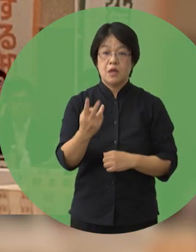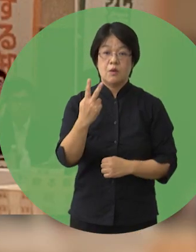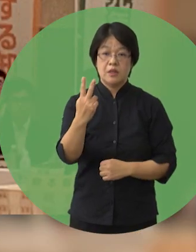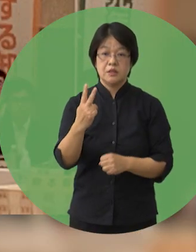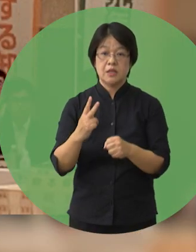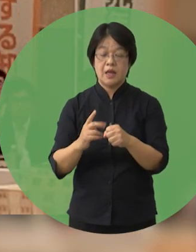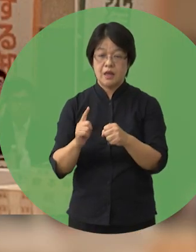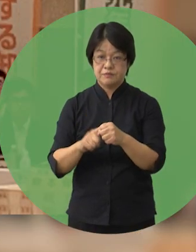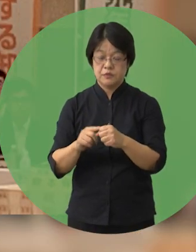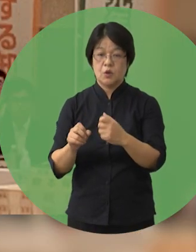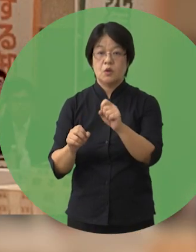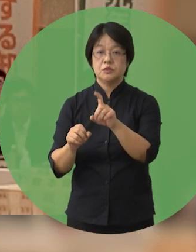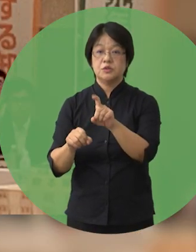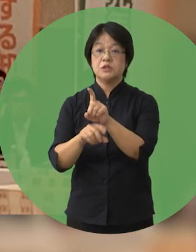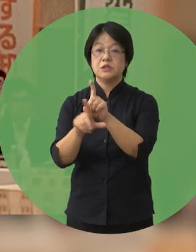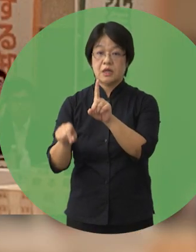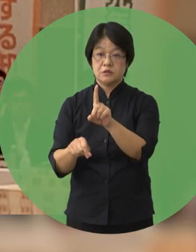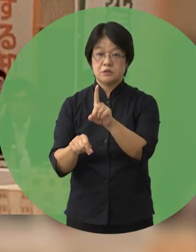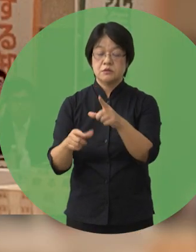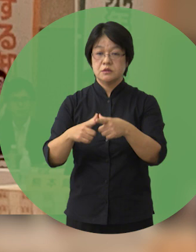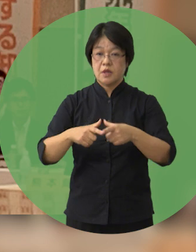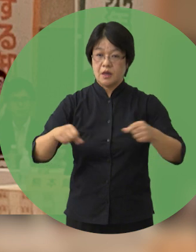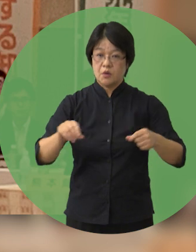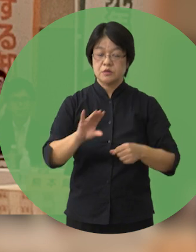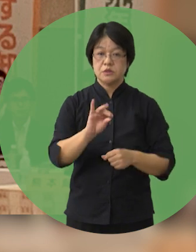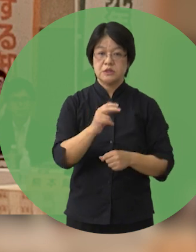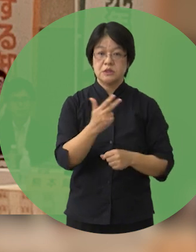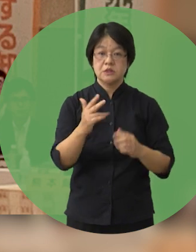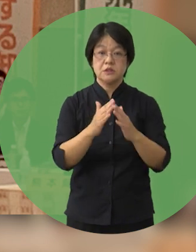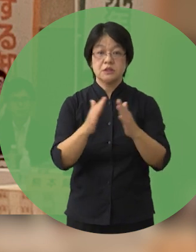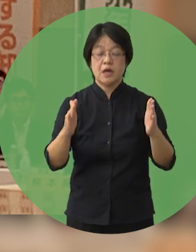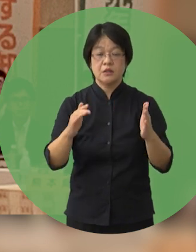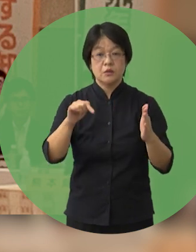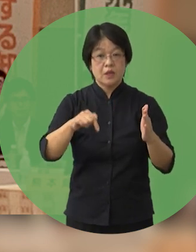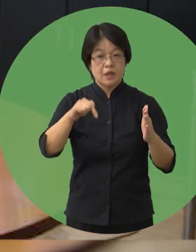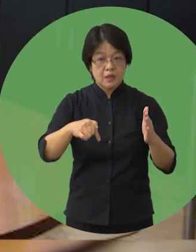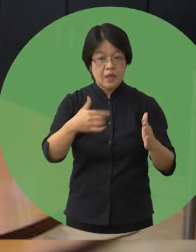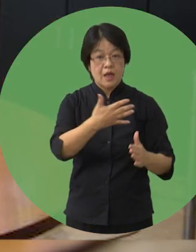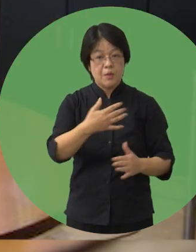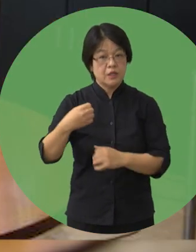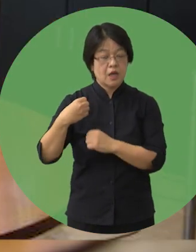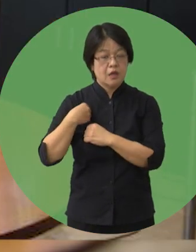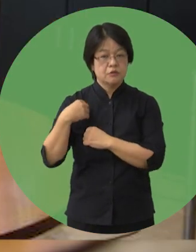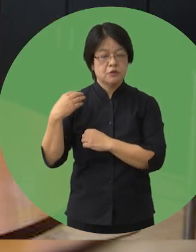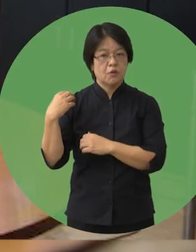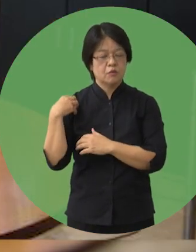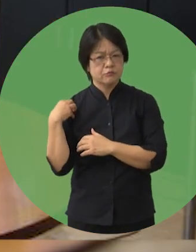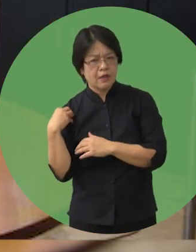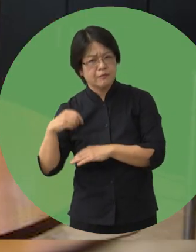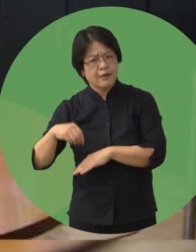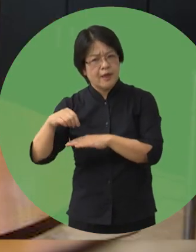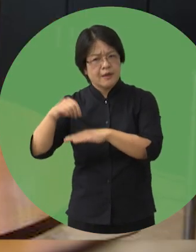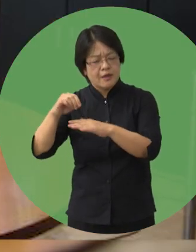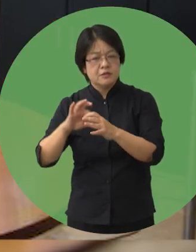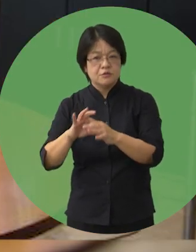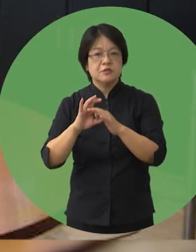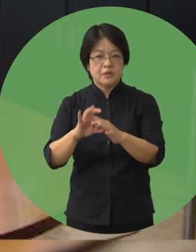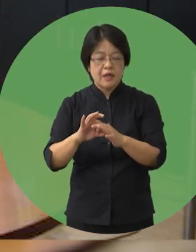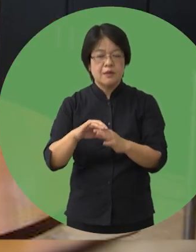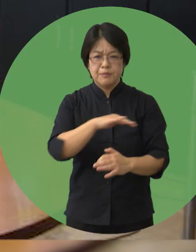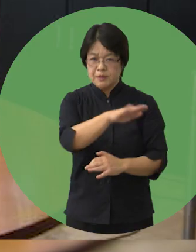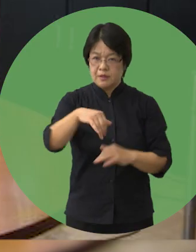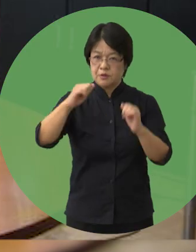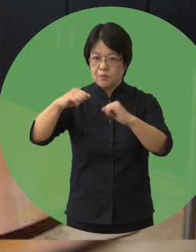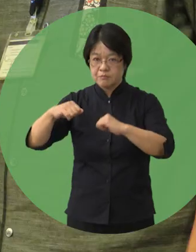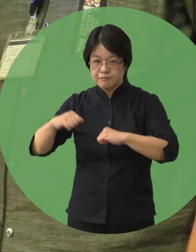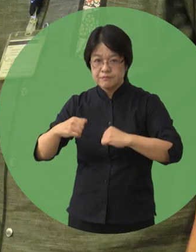には全国知事会において米軍基地負担に関する提言が全都道府県による全会一致で決